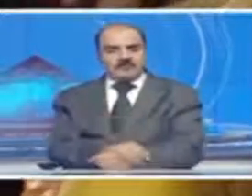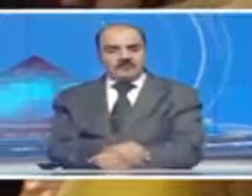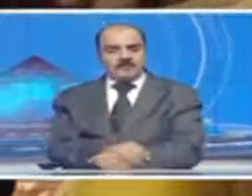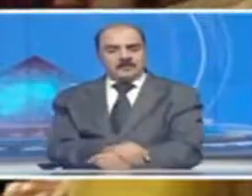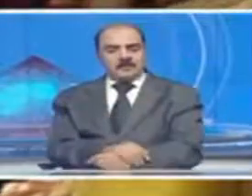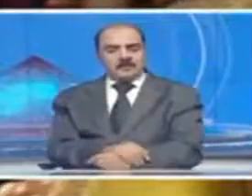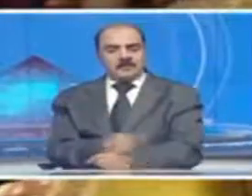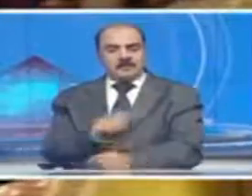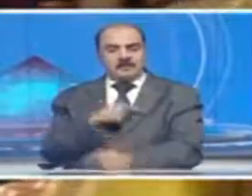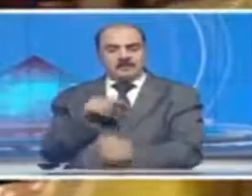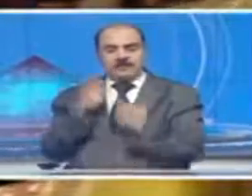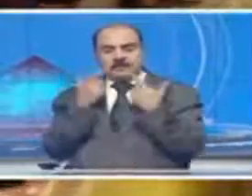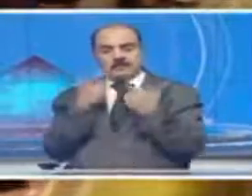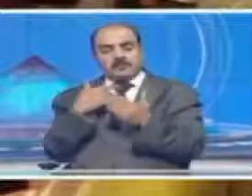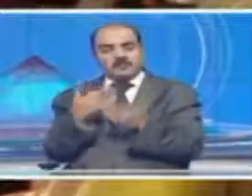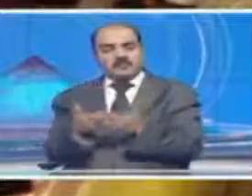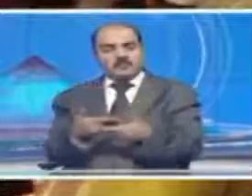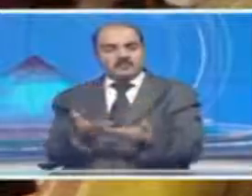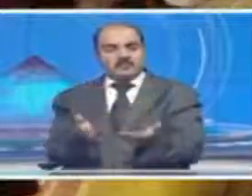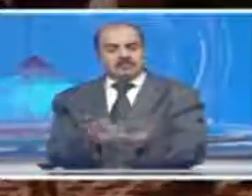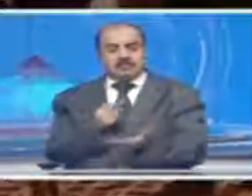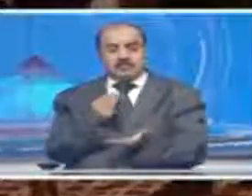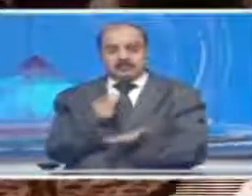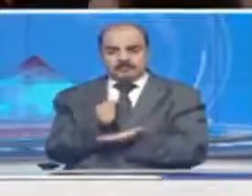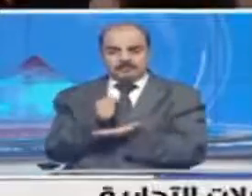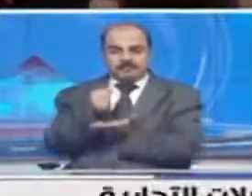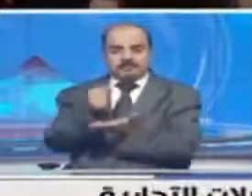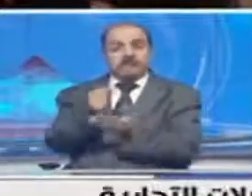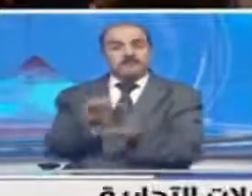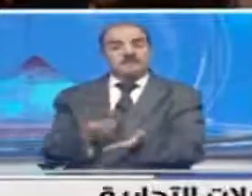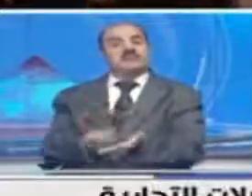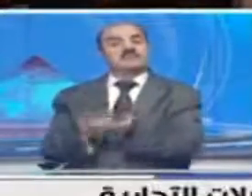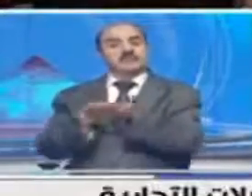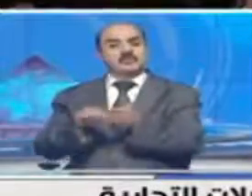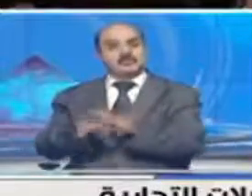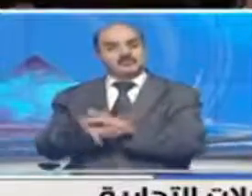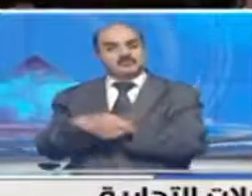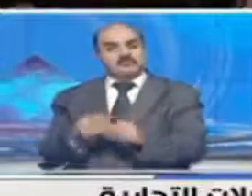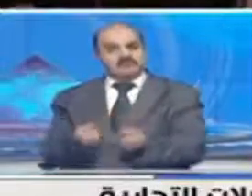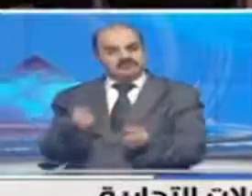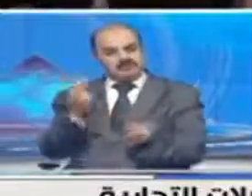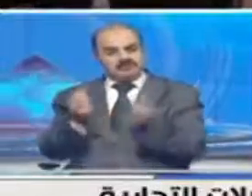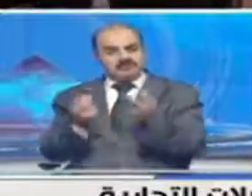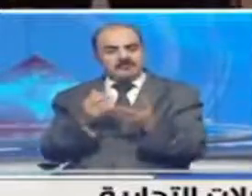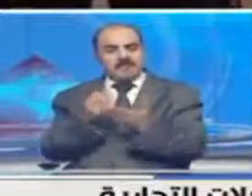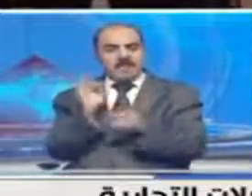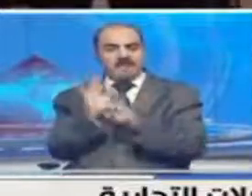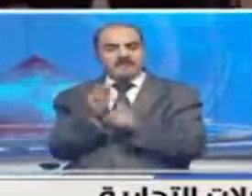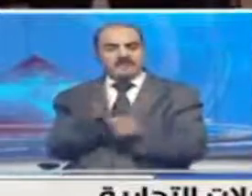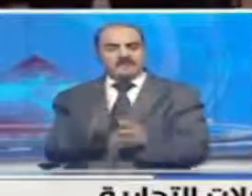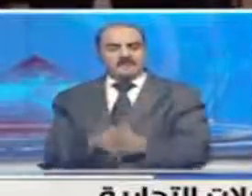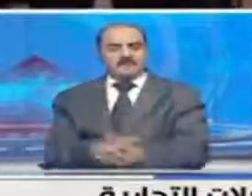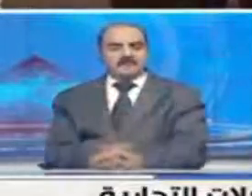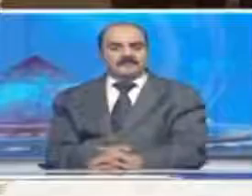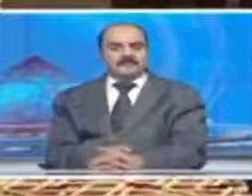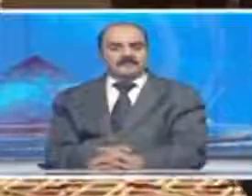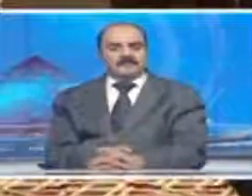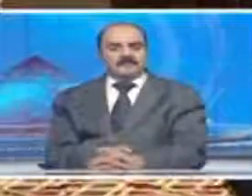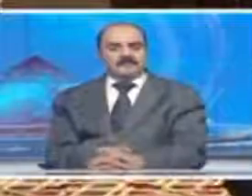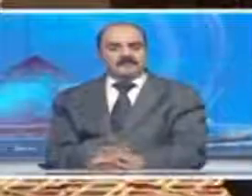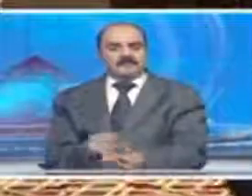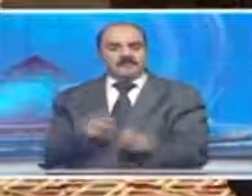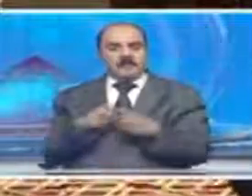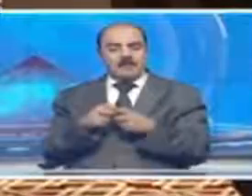أحد الرعاة ان هم بيدوا مبلغ من المال يساعدوا في ان هم يحققوا هذا الفكر بالنسبة لهم.